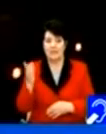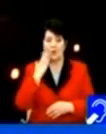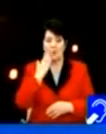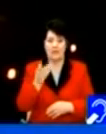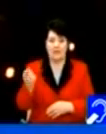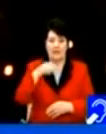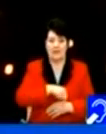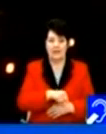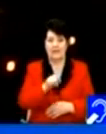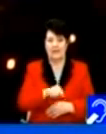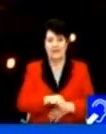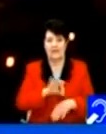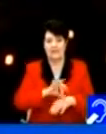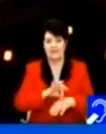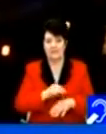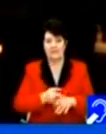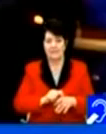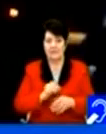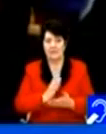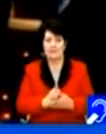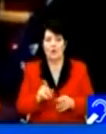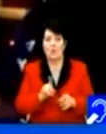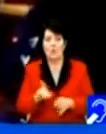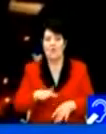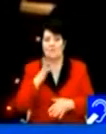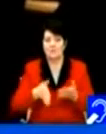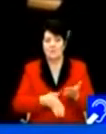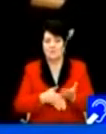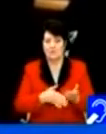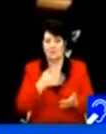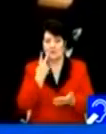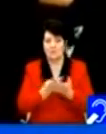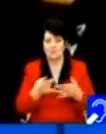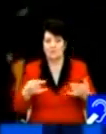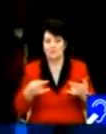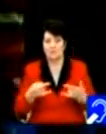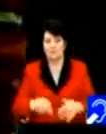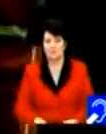Moldova. Ea suferă de o maladie gravă. Cum a decurs intervenția, vă arătăm în Telejurnal.